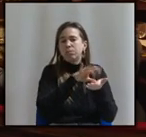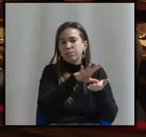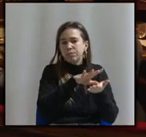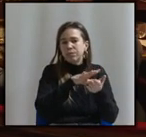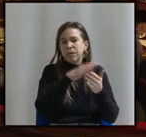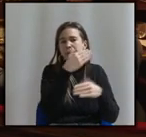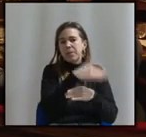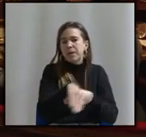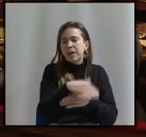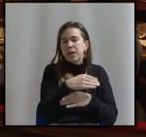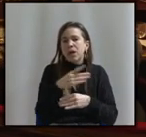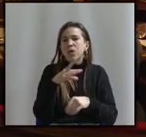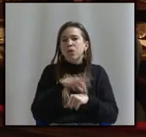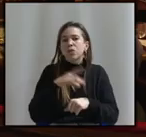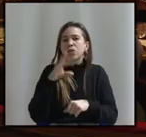Salaric. Senyor Anglada.